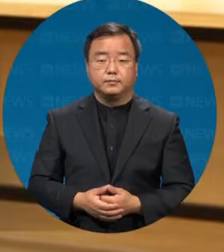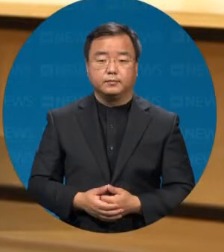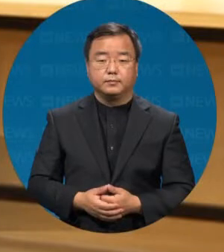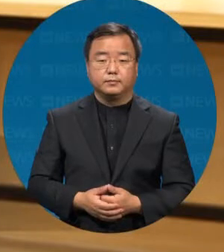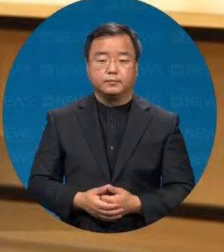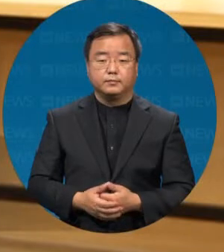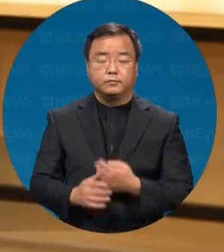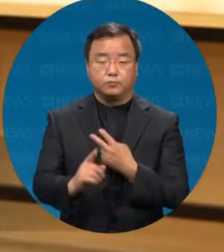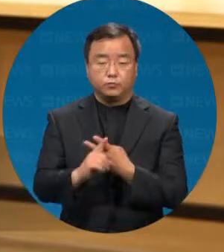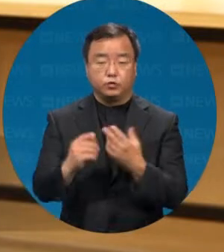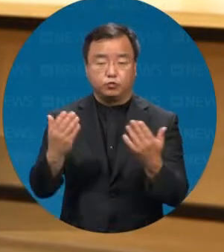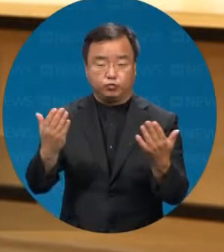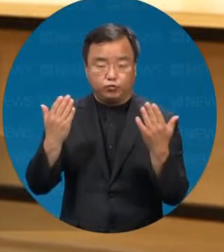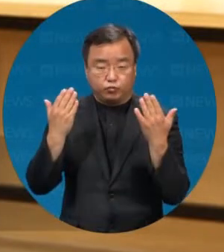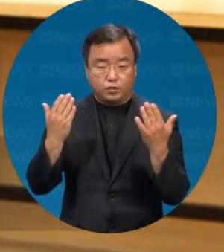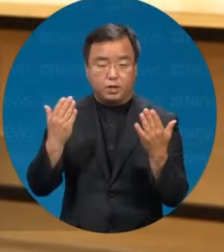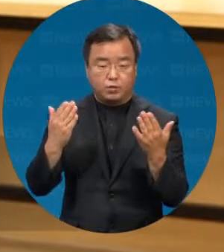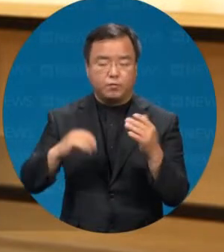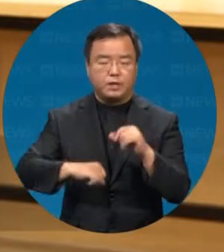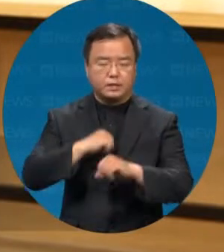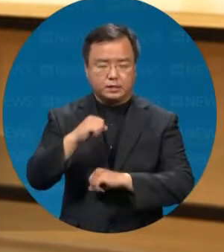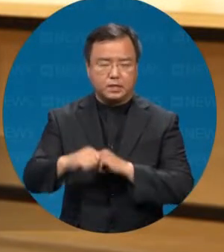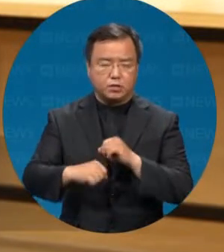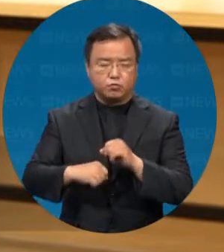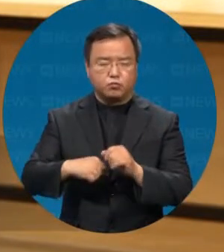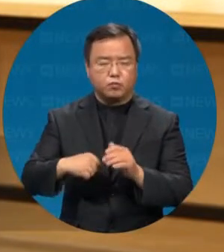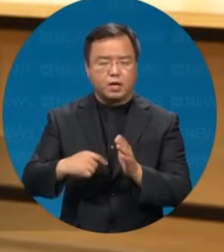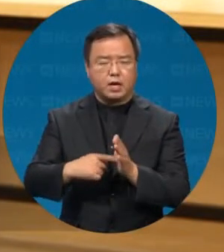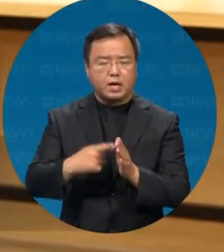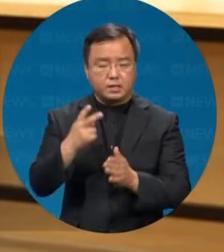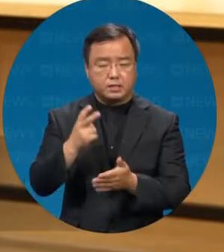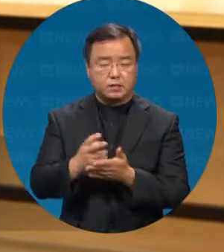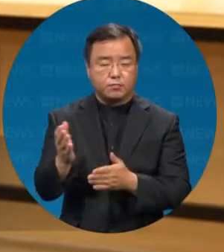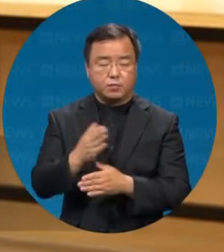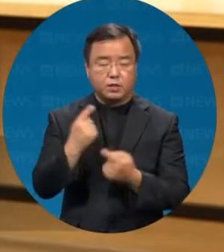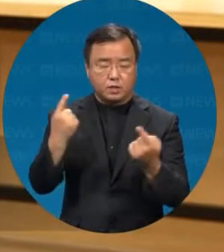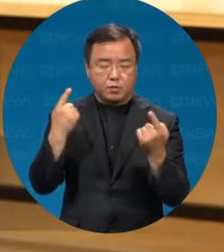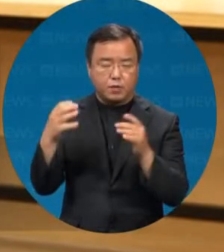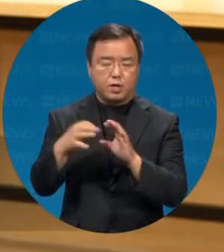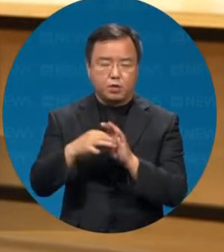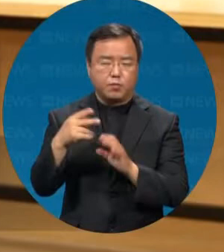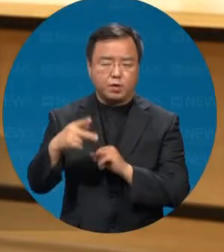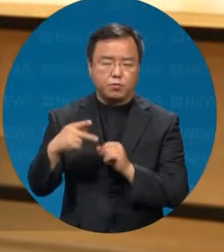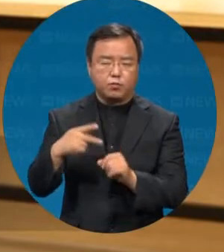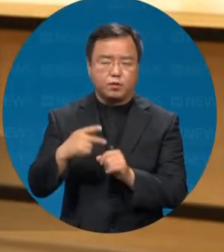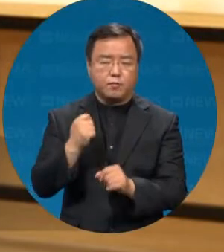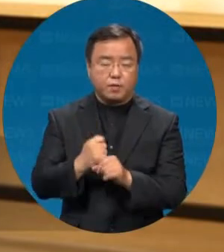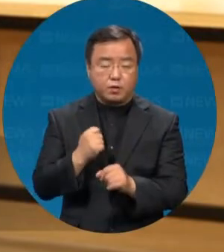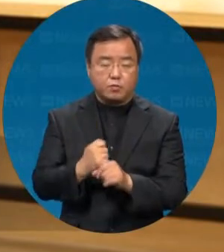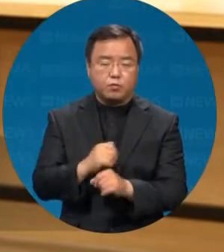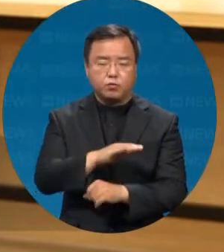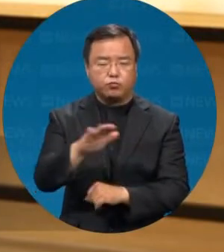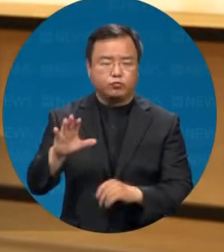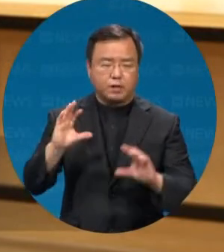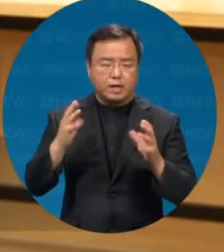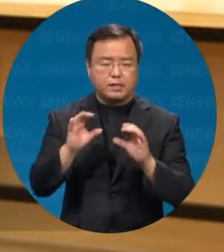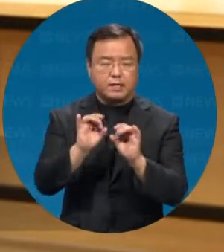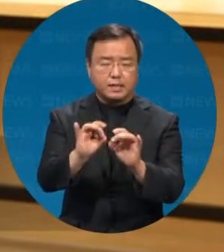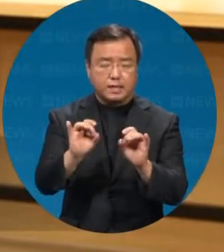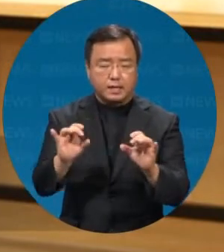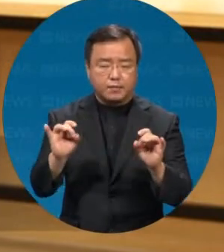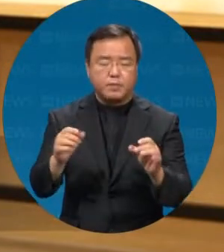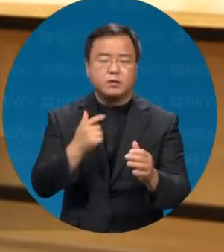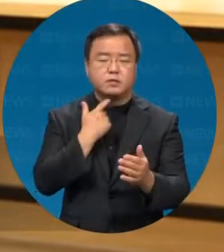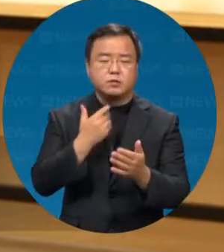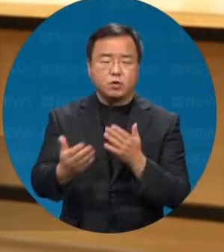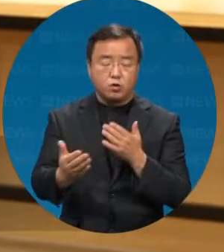중학교 때 자유학기제부터 대학과 연계한 프로그램들을 많이 만들고 그리고 이제 우리 아이들 한 명 한 명의 스펙을